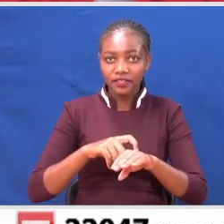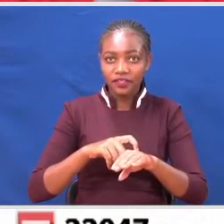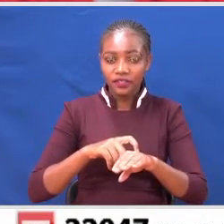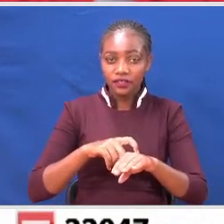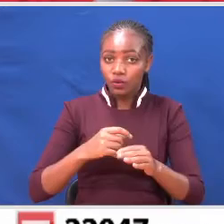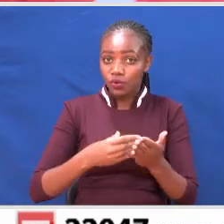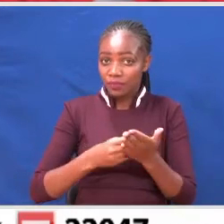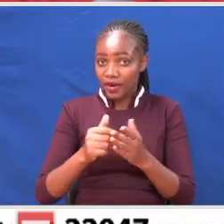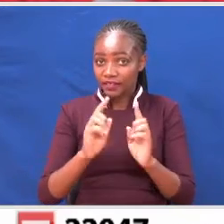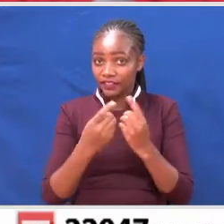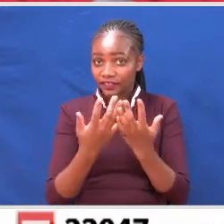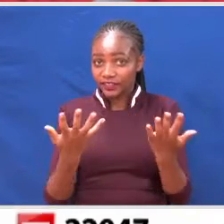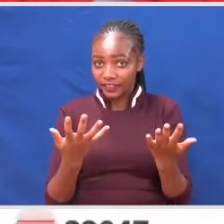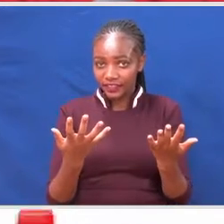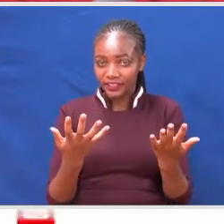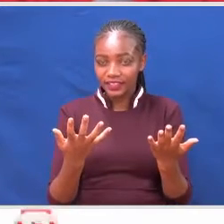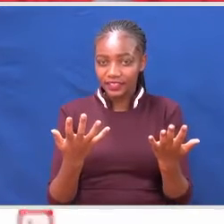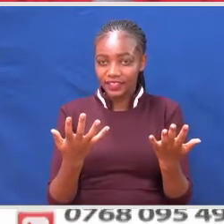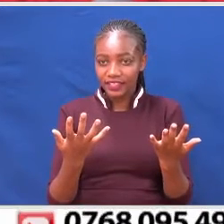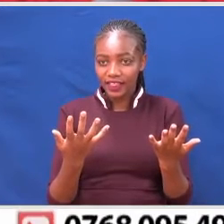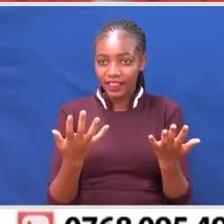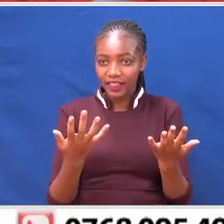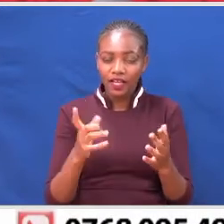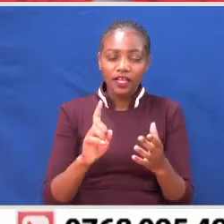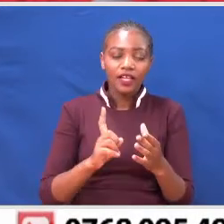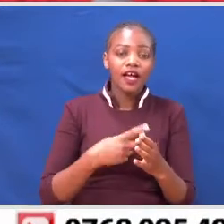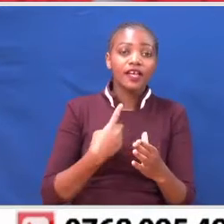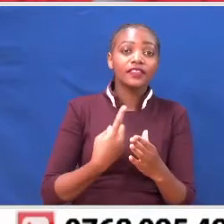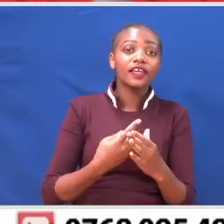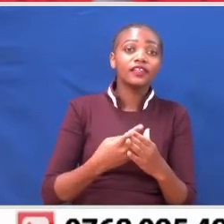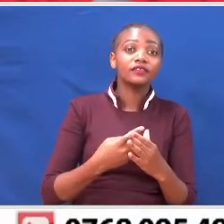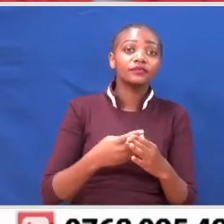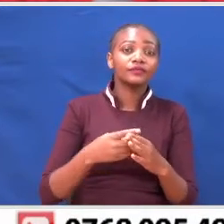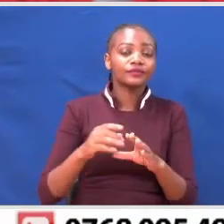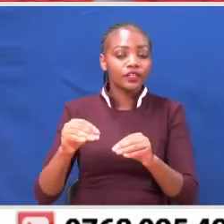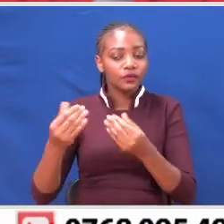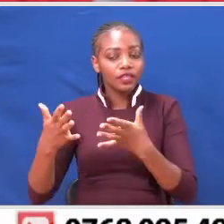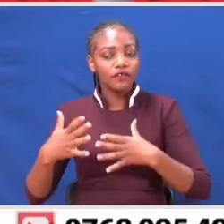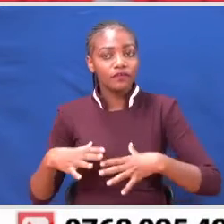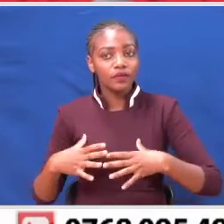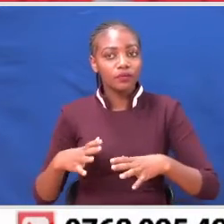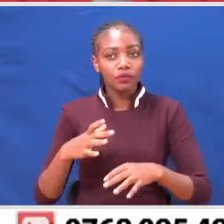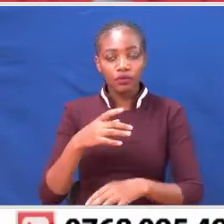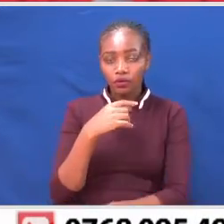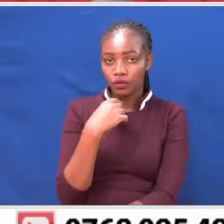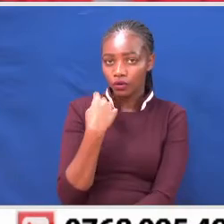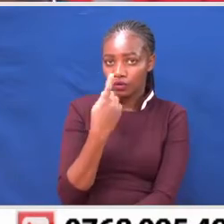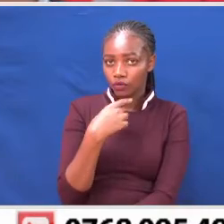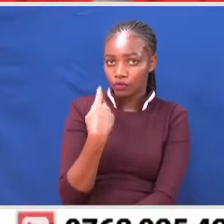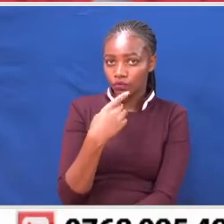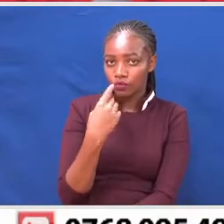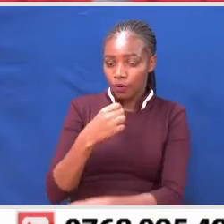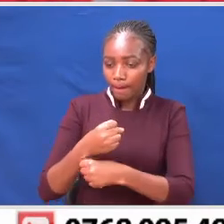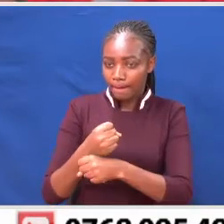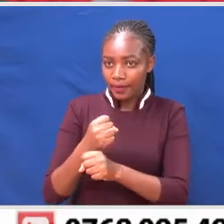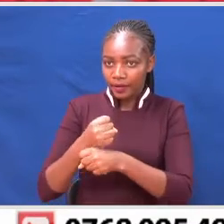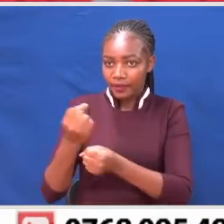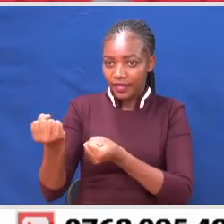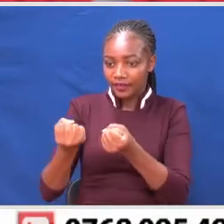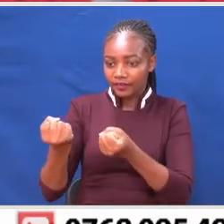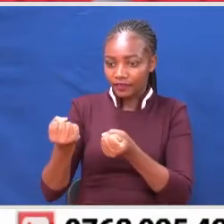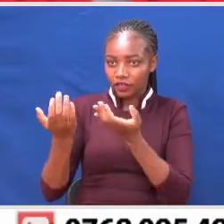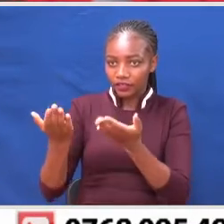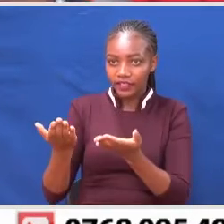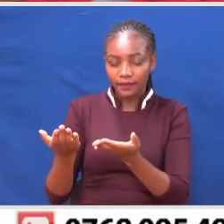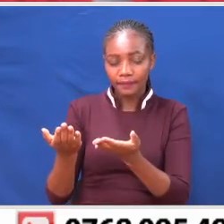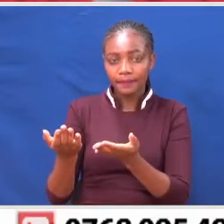tunanunua, na tunanunua kwa wale ambao wanaunda hizo gari hapa,